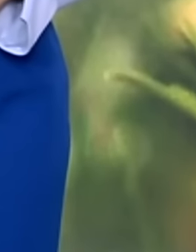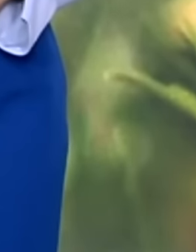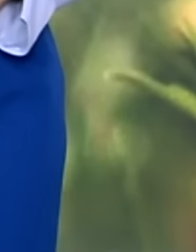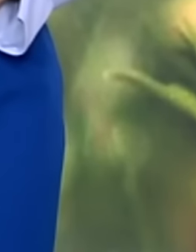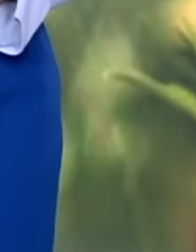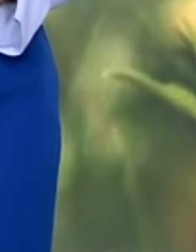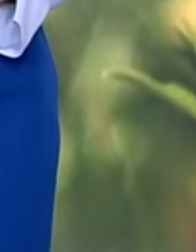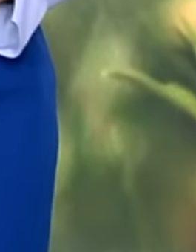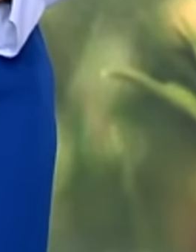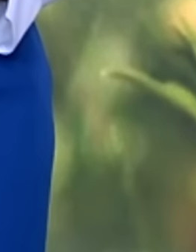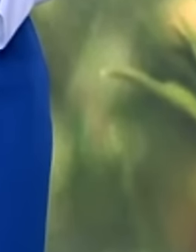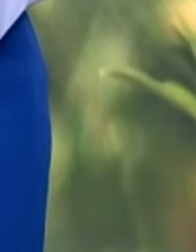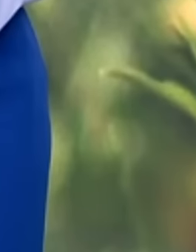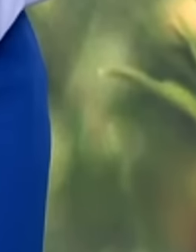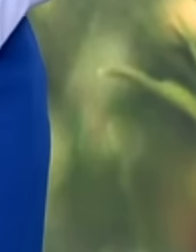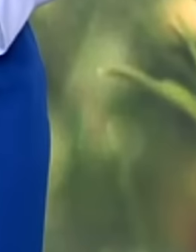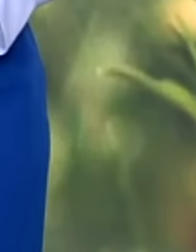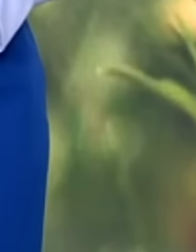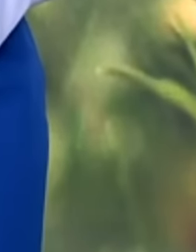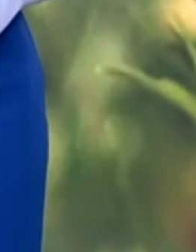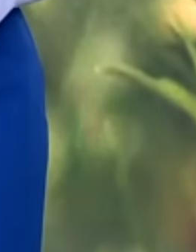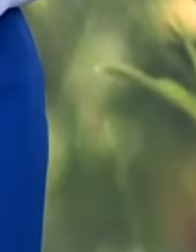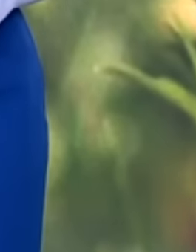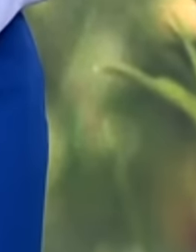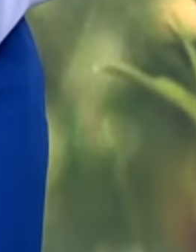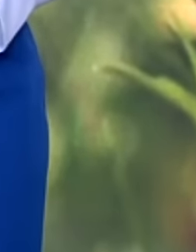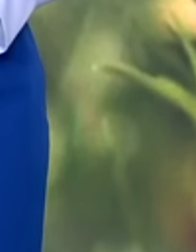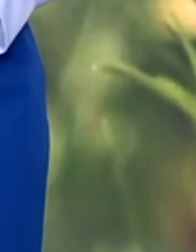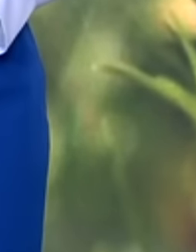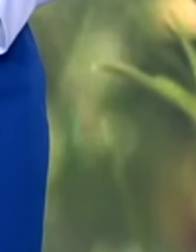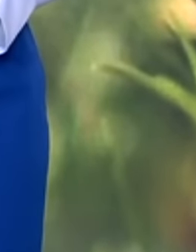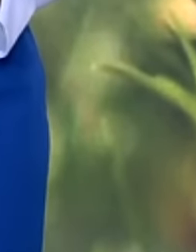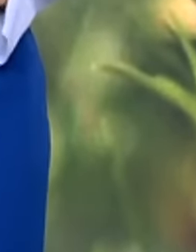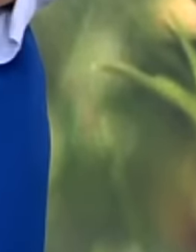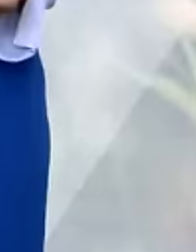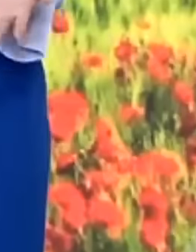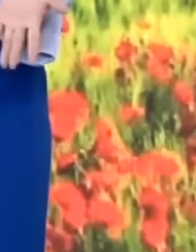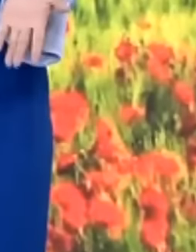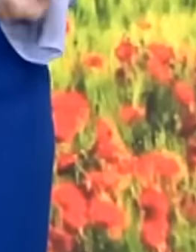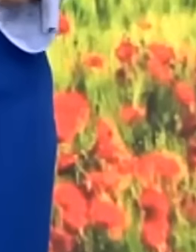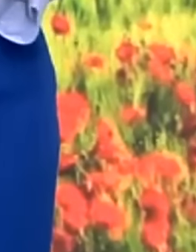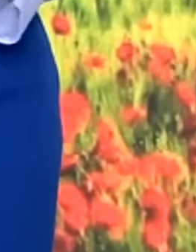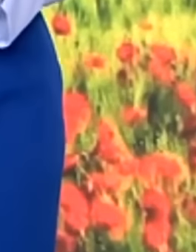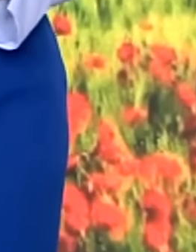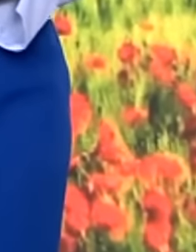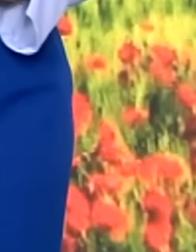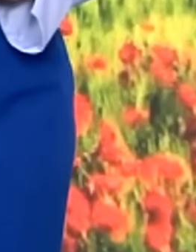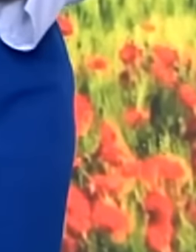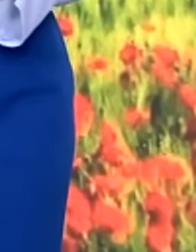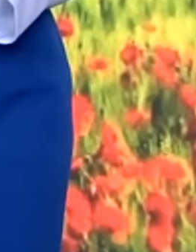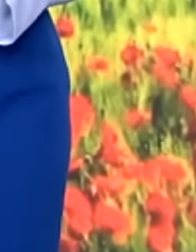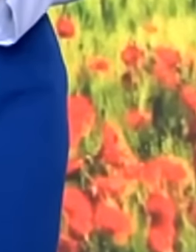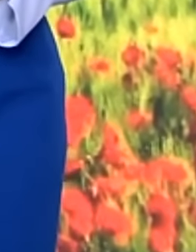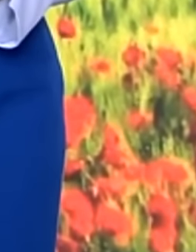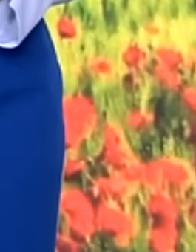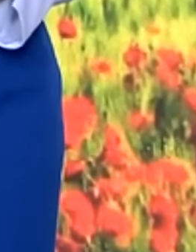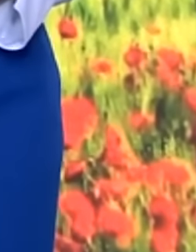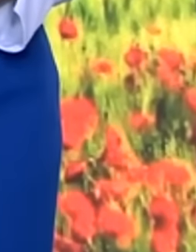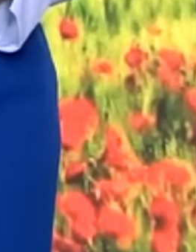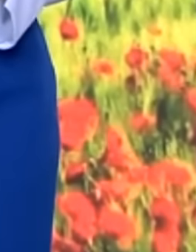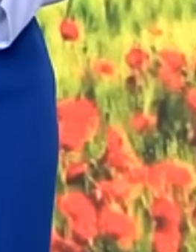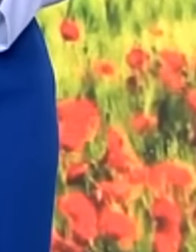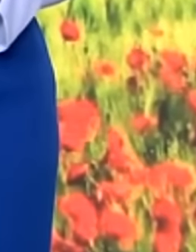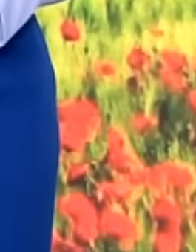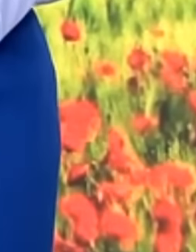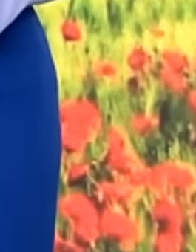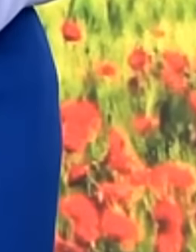13 градус жылыны көрсетсе, күнде 28 градус нөлден жоғары. Шығысқа қарай ойсақ, сынап бағанасы Семей мен